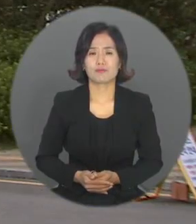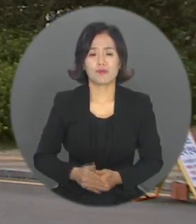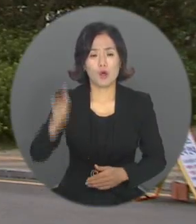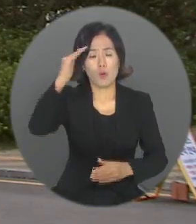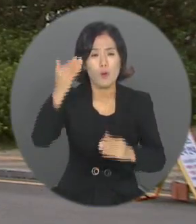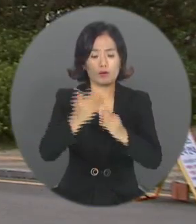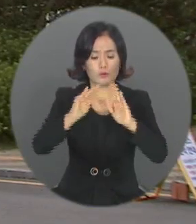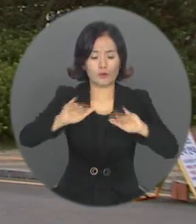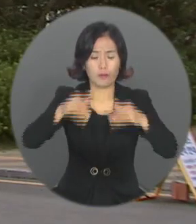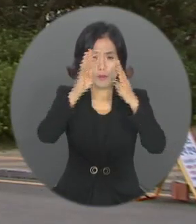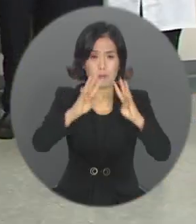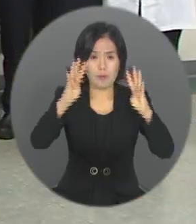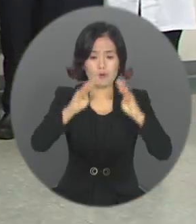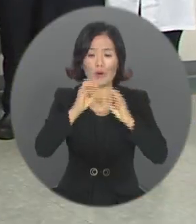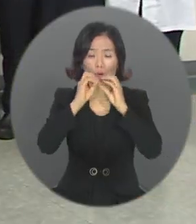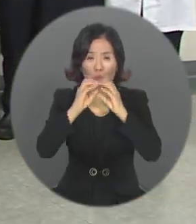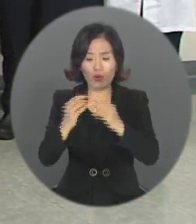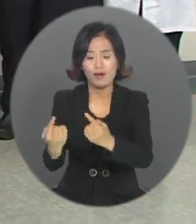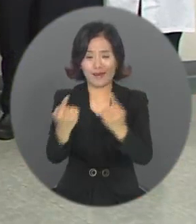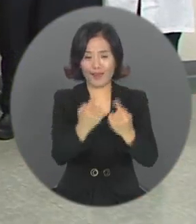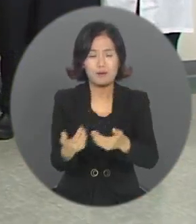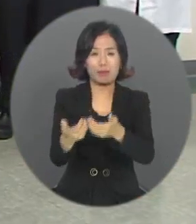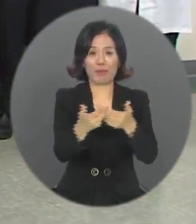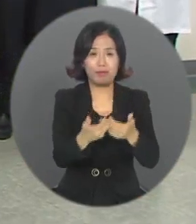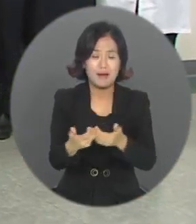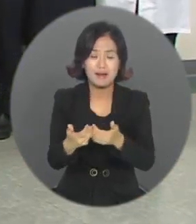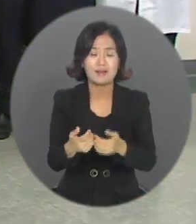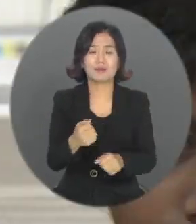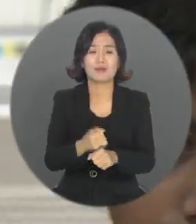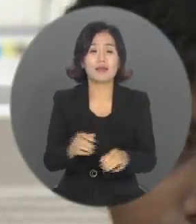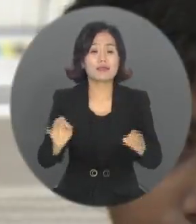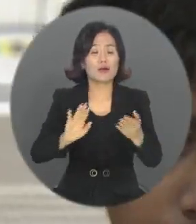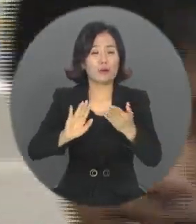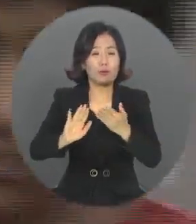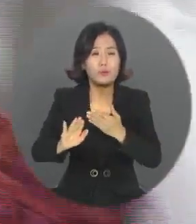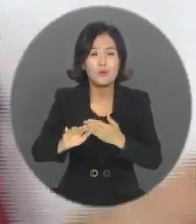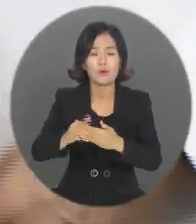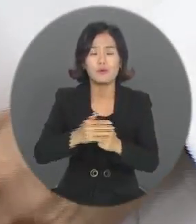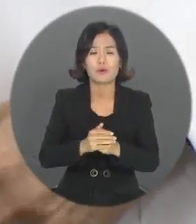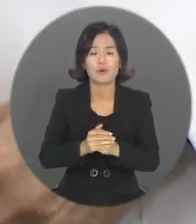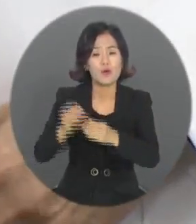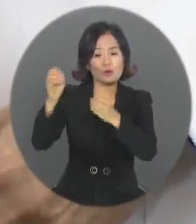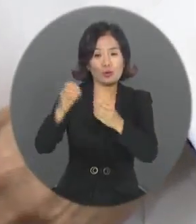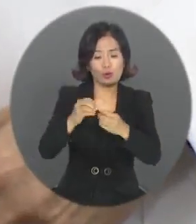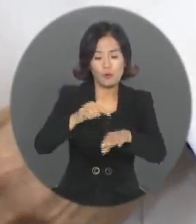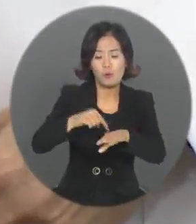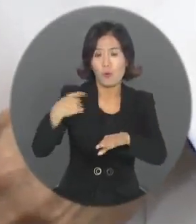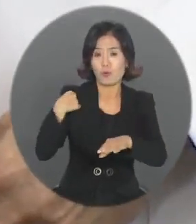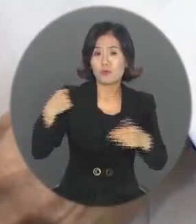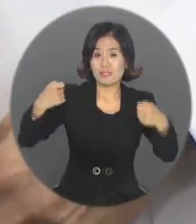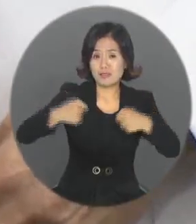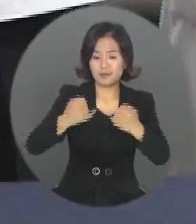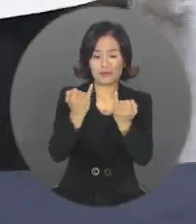화순 전남대병원 한 켠이 풍선과 케이크로 채워졌습니다. 잠시 뒤 과테말라 전통 의상을 입은 한